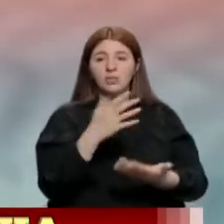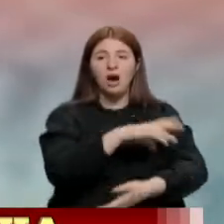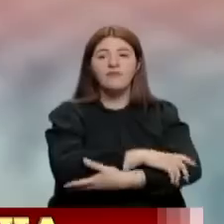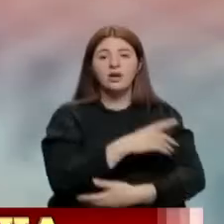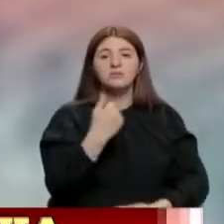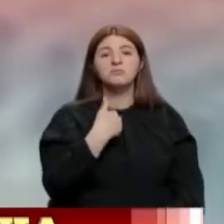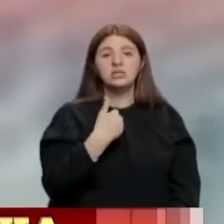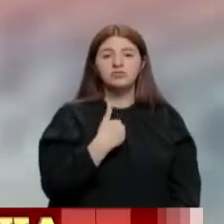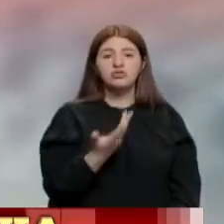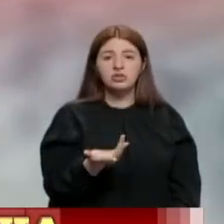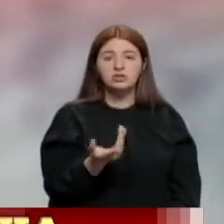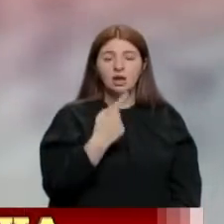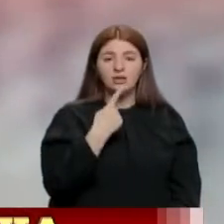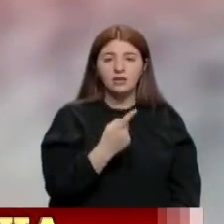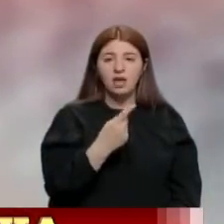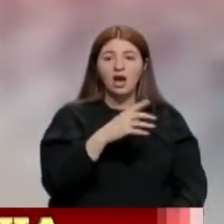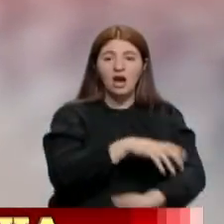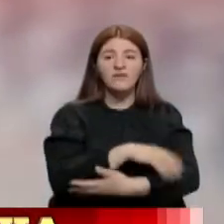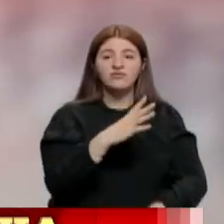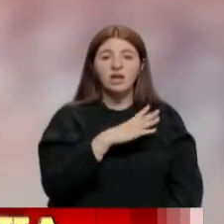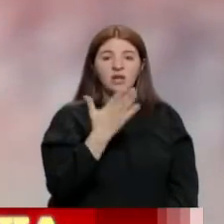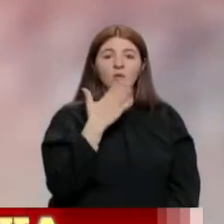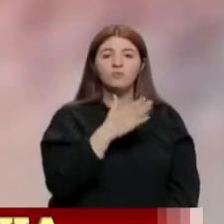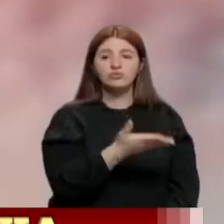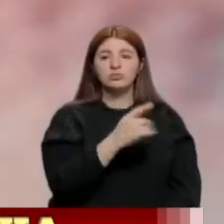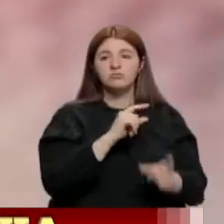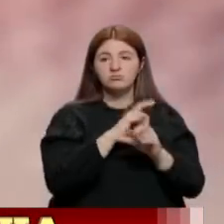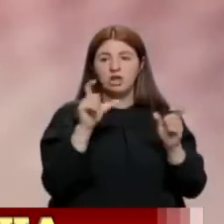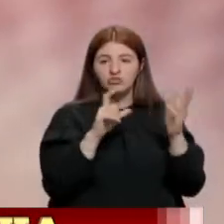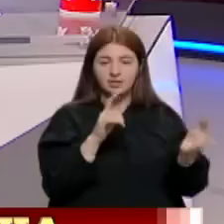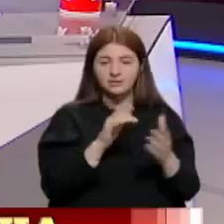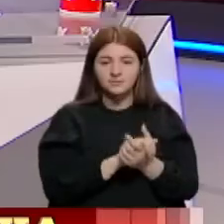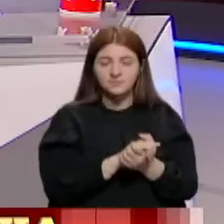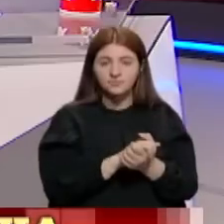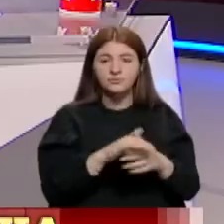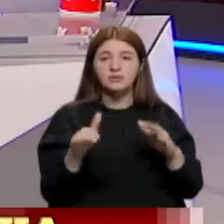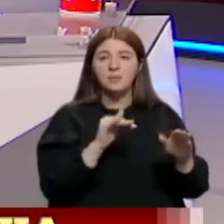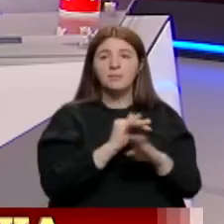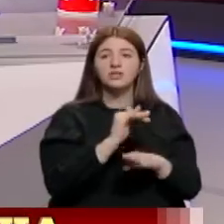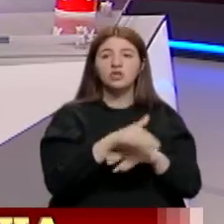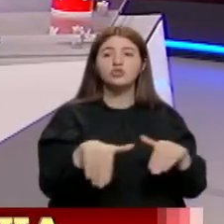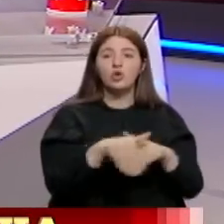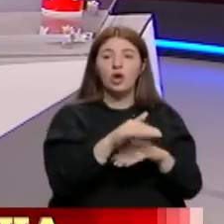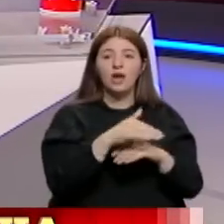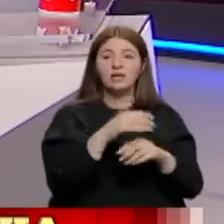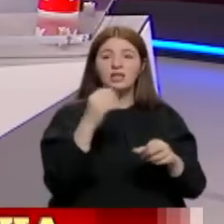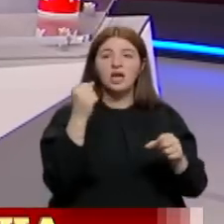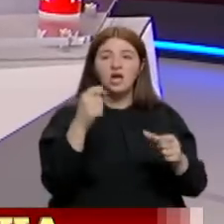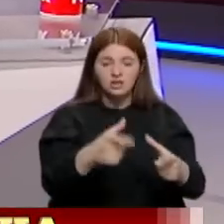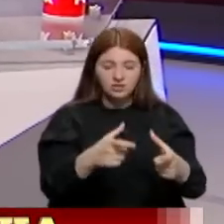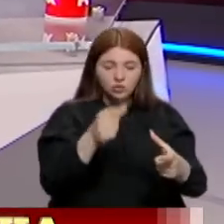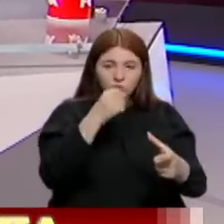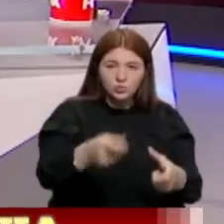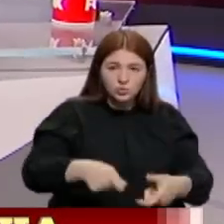AFAD bizmişiz dedi. AFAD varken de yokmuş manşet. Depremzede sokaktan tas tas su